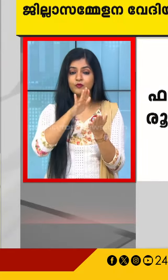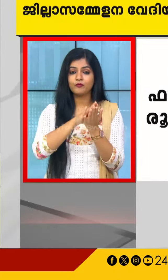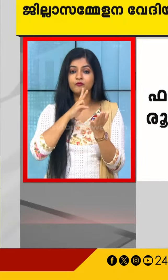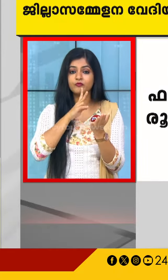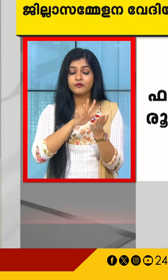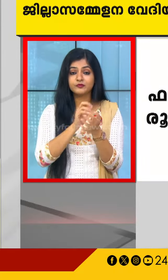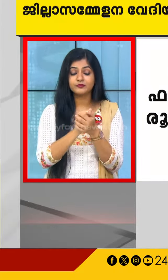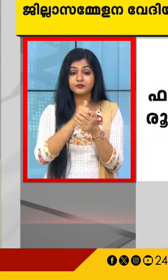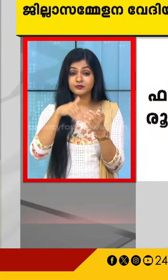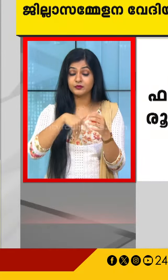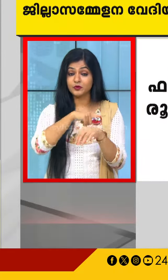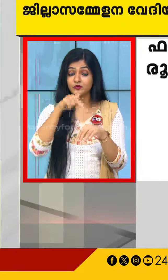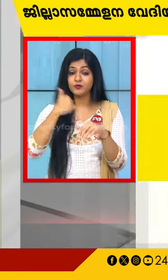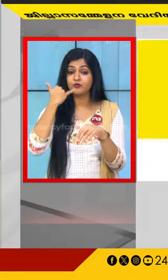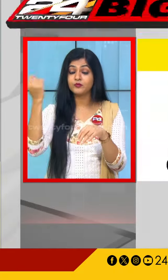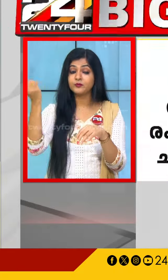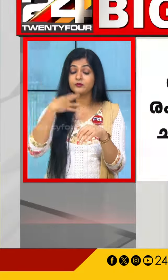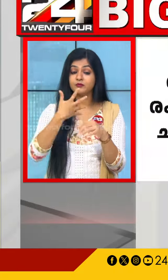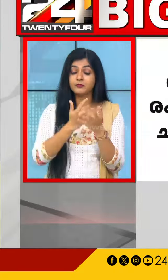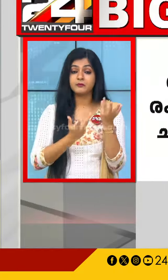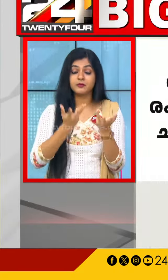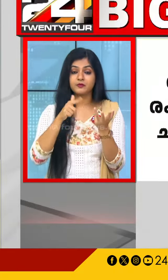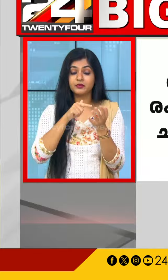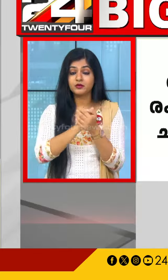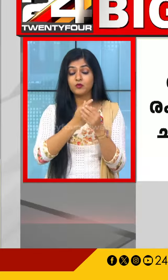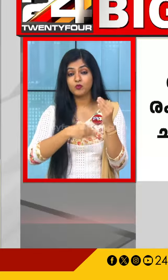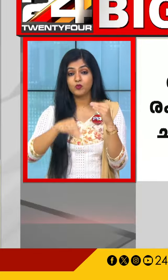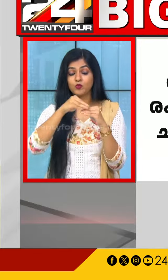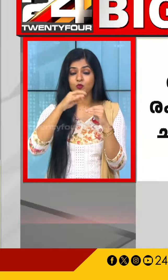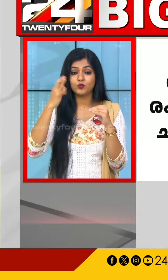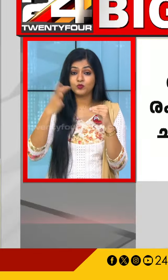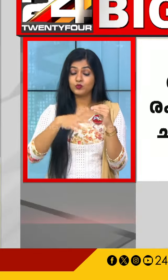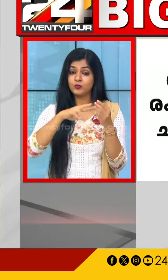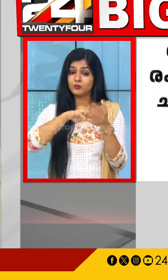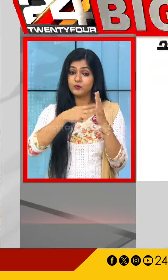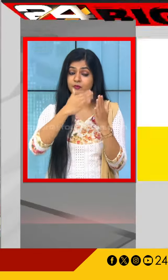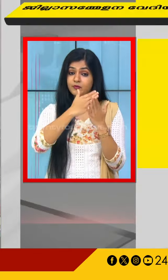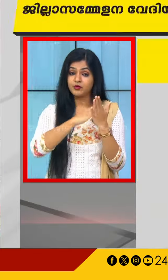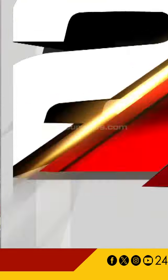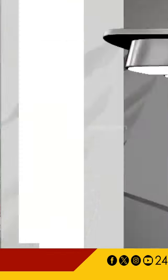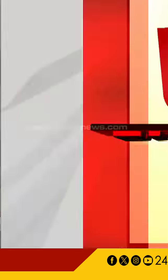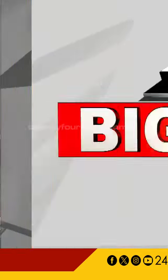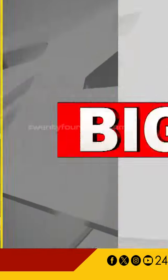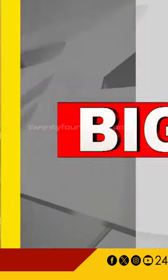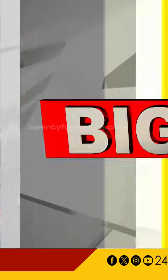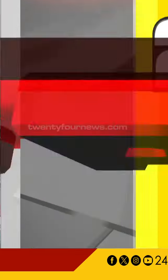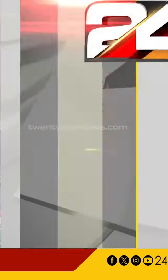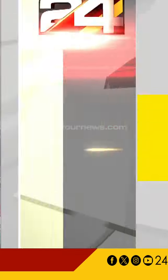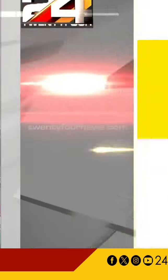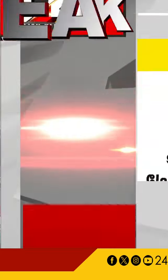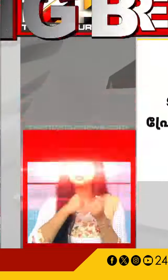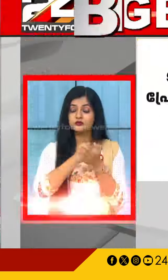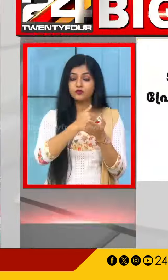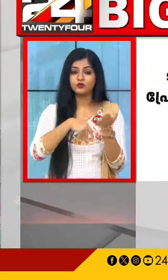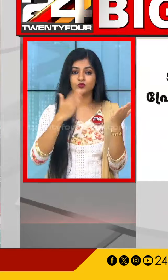ഇപ്പോൾ ഈ മണിക്കൂറുകളിൽ അവർ വിളിച്ചു പറഞ്ഞിരിക്കുന്നത് ഒരുപക്ഷേ അതിനേക്കാൾ വലിയ പ്രോജക്റ്റ് ഉണ്ടെങ്കിൽ കമ്മ്യൂണിറ്റി സർവീസ് എജുക്കേഷൻ രംഗത്ത്